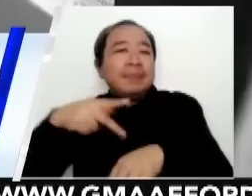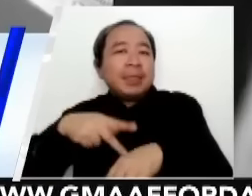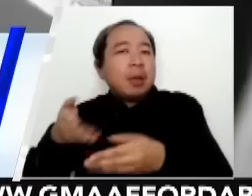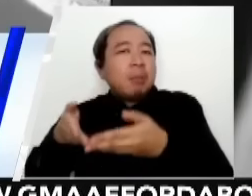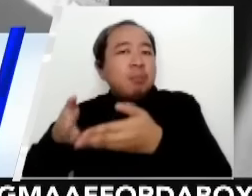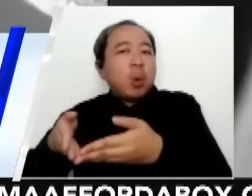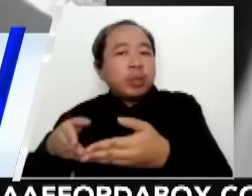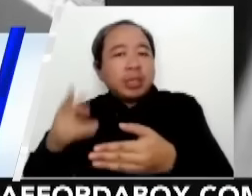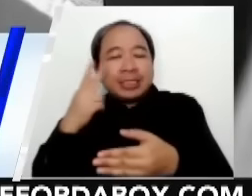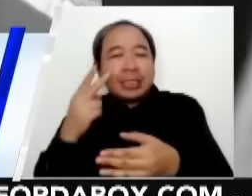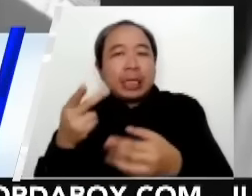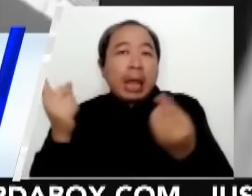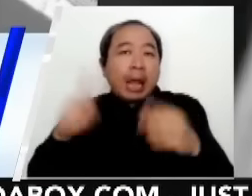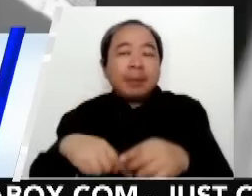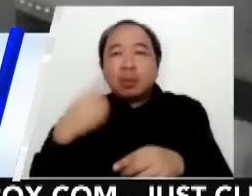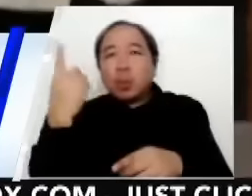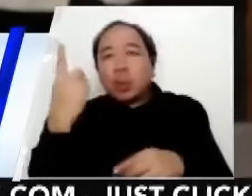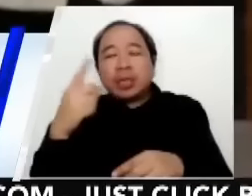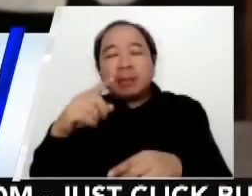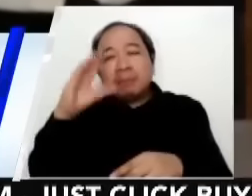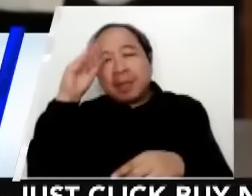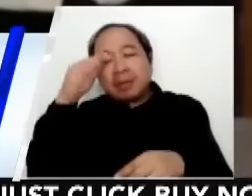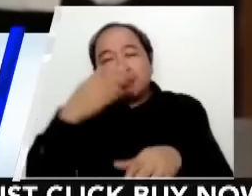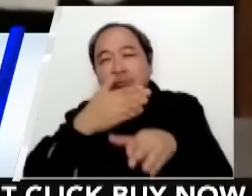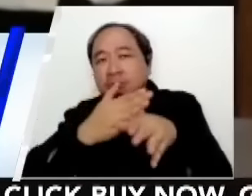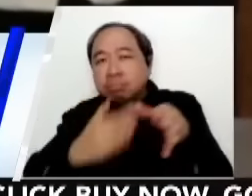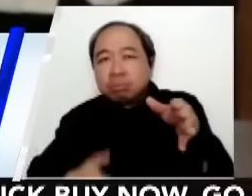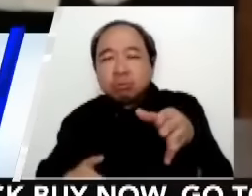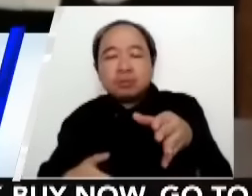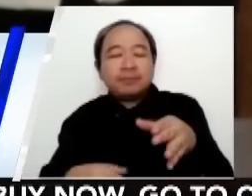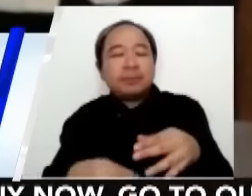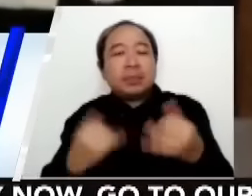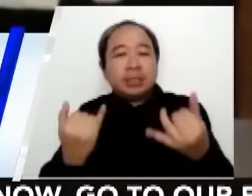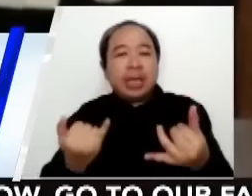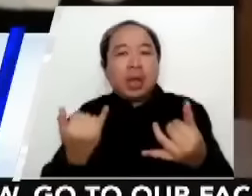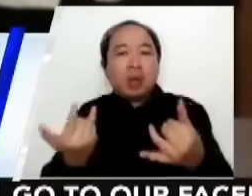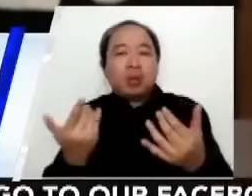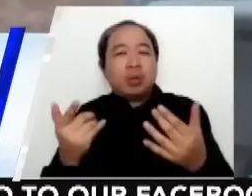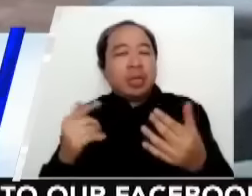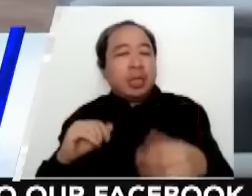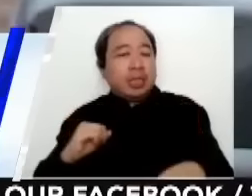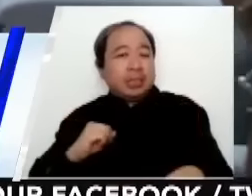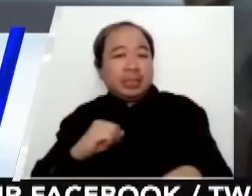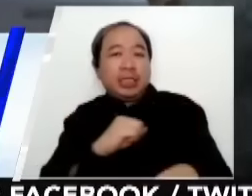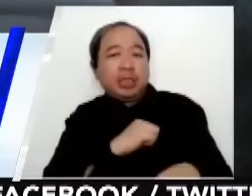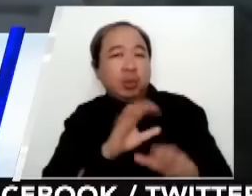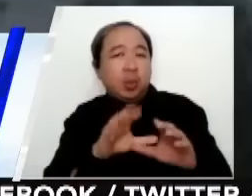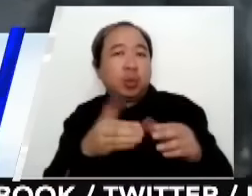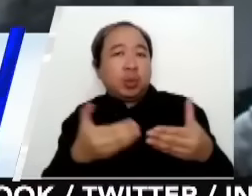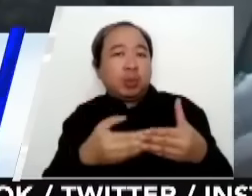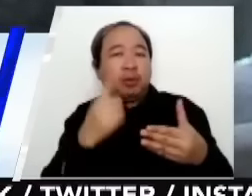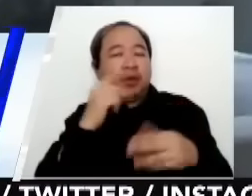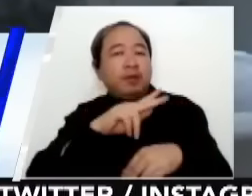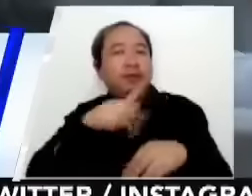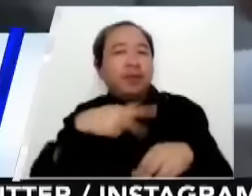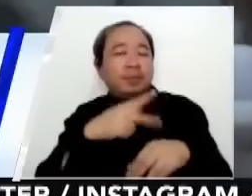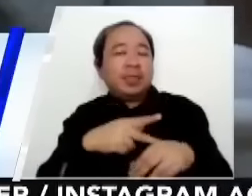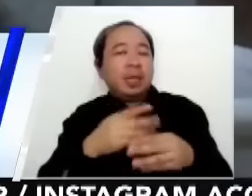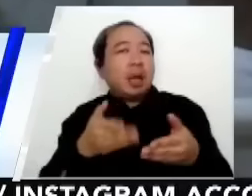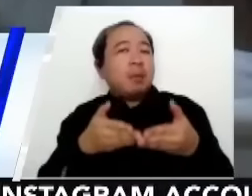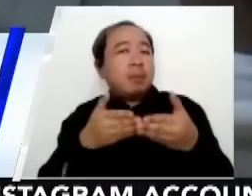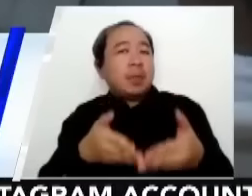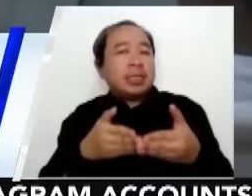pa ng hinlalaki ng isang sundalo, may panawagan na sa Pangulo ang Senate Committee on Philippine Maritime and Admiralty